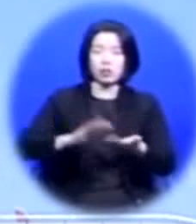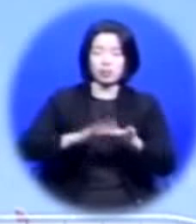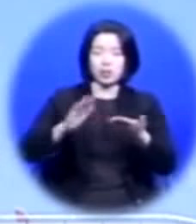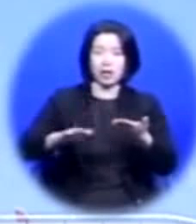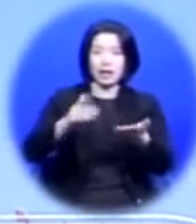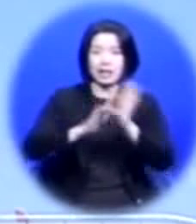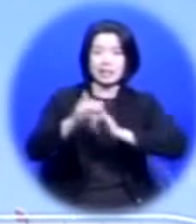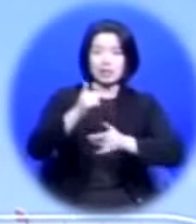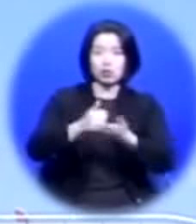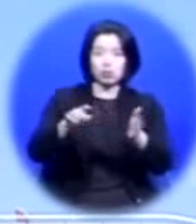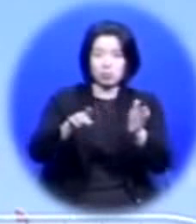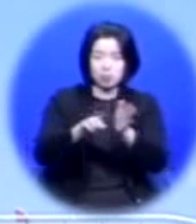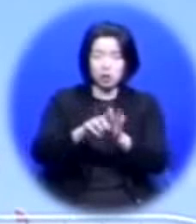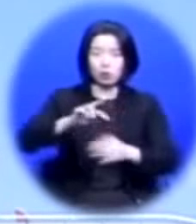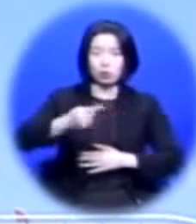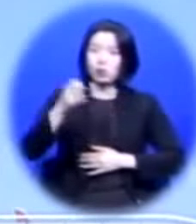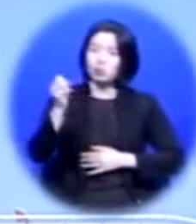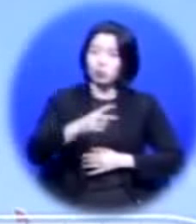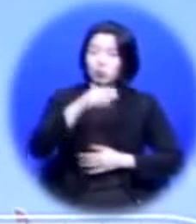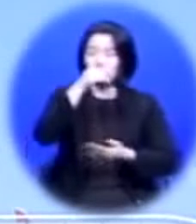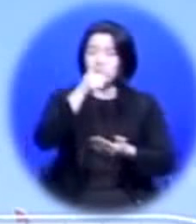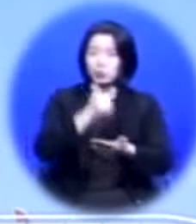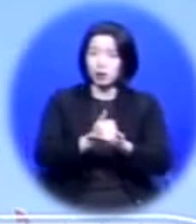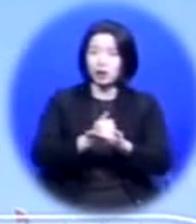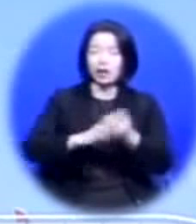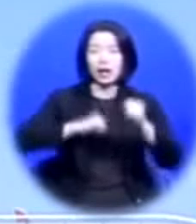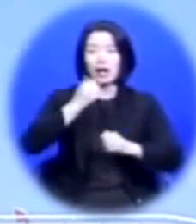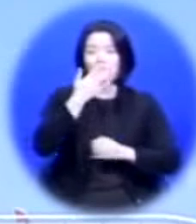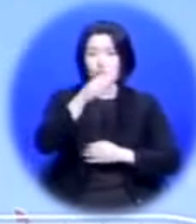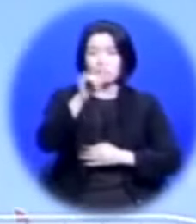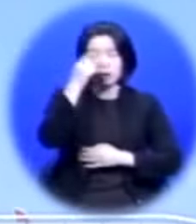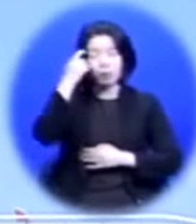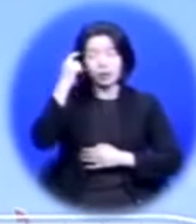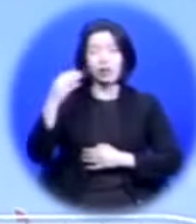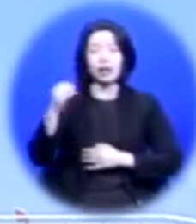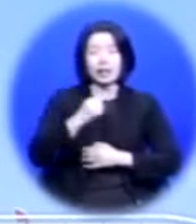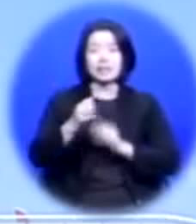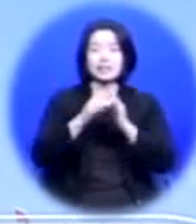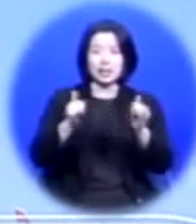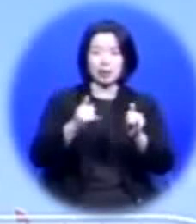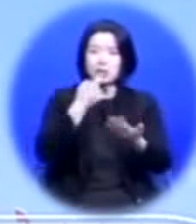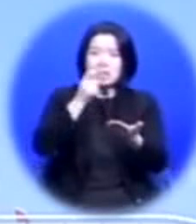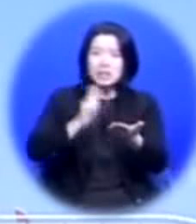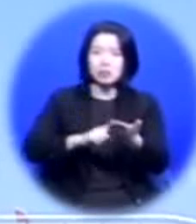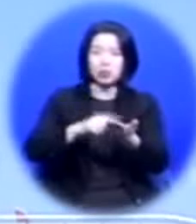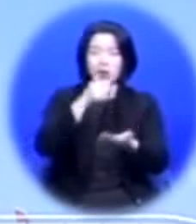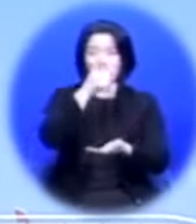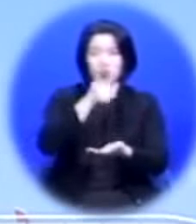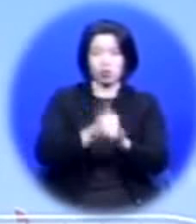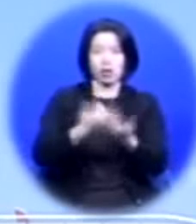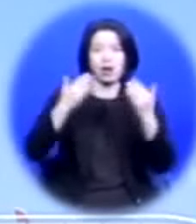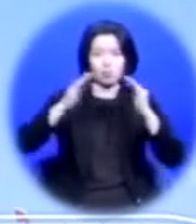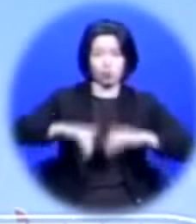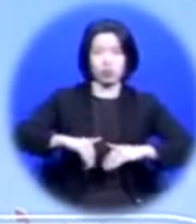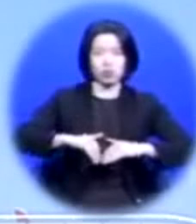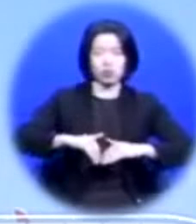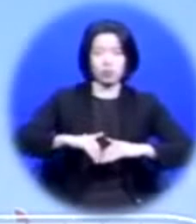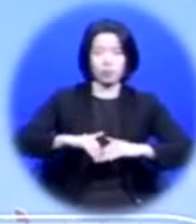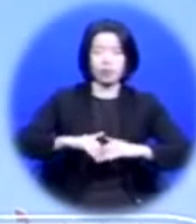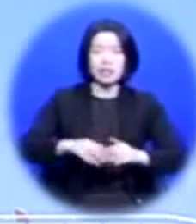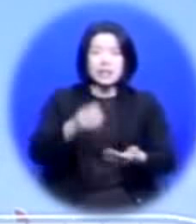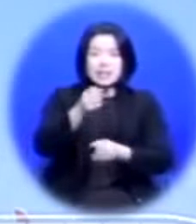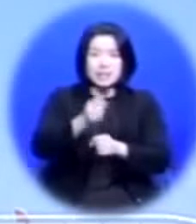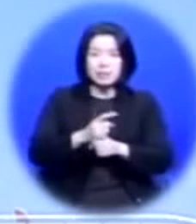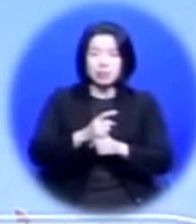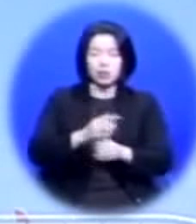믿어도 또 죄를 짓는 거지라고 생각하는 사람은 쉽게 죄에 무너집니다 이미 무너질 준비를 다